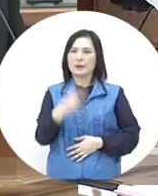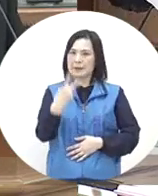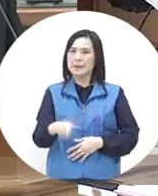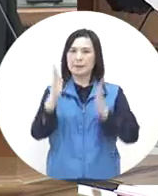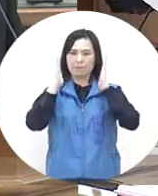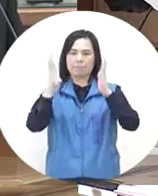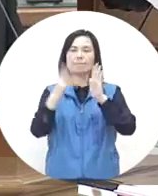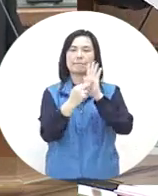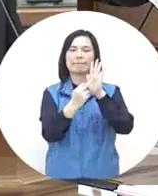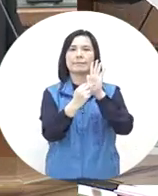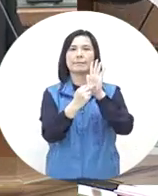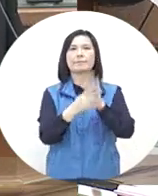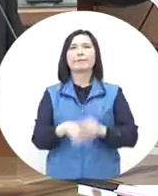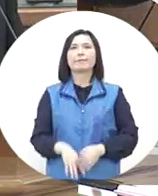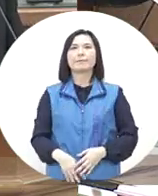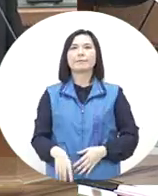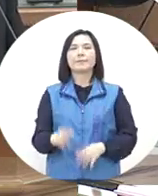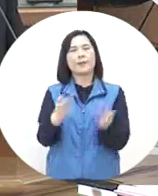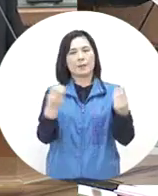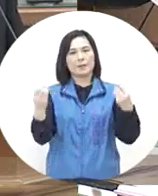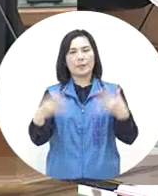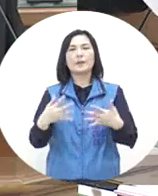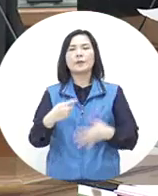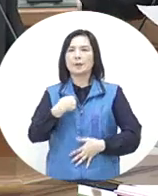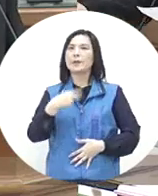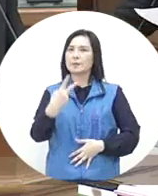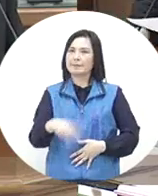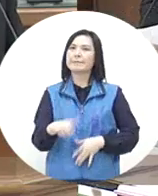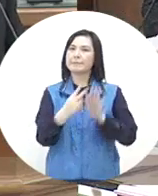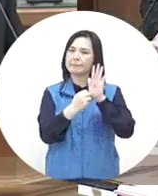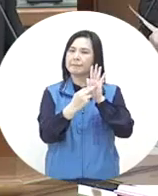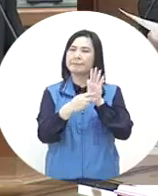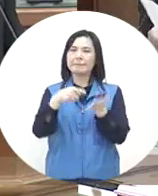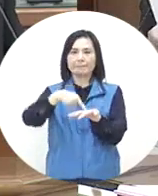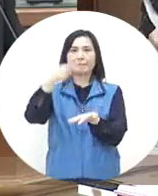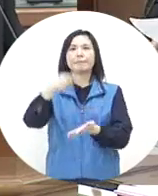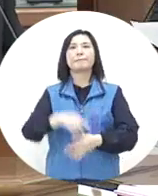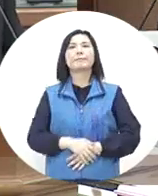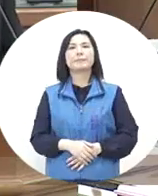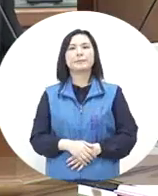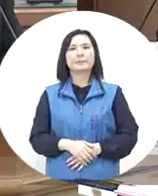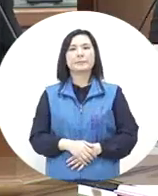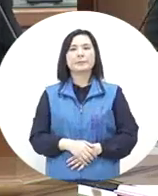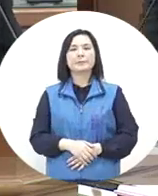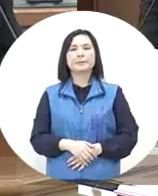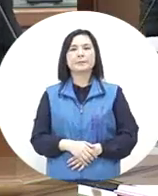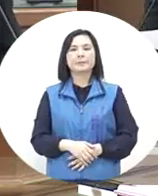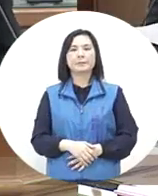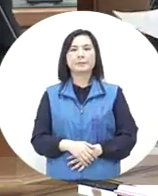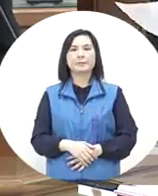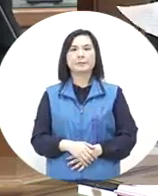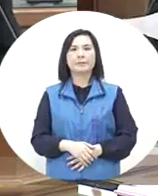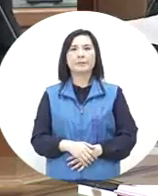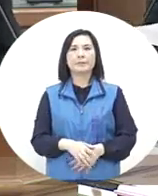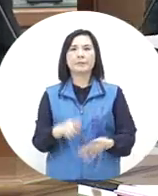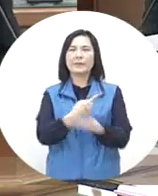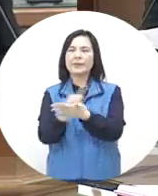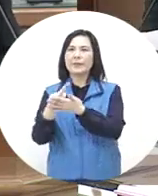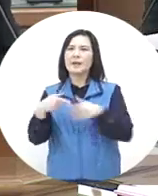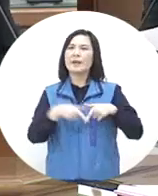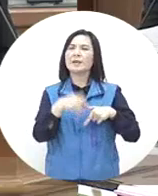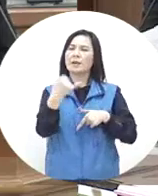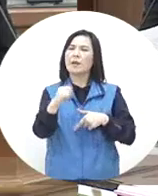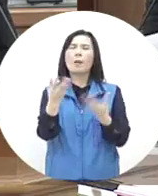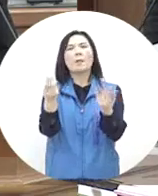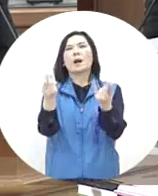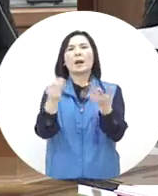这没问题，这我再讲一 下。这也是被柯文哲当成政治筹码嘛？ 我老外来讲啦，哈，其实大家都无歹，大家拢要面对问题，